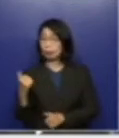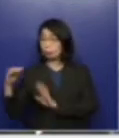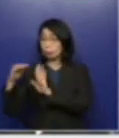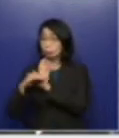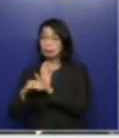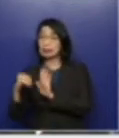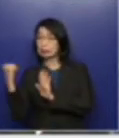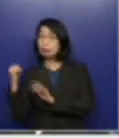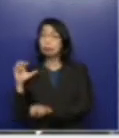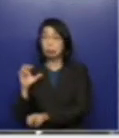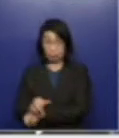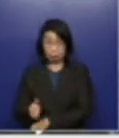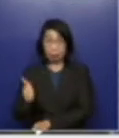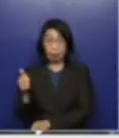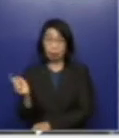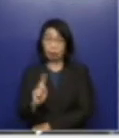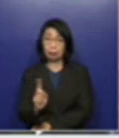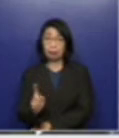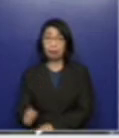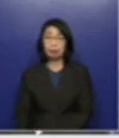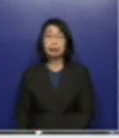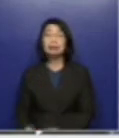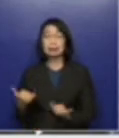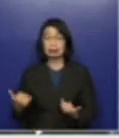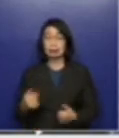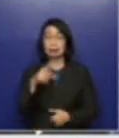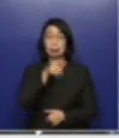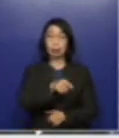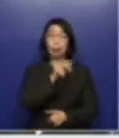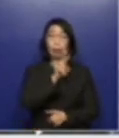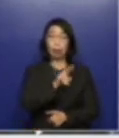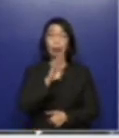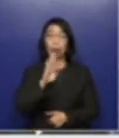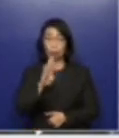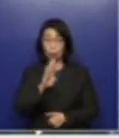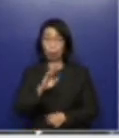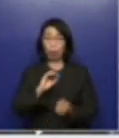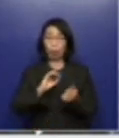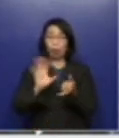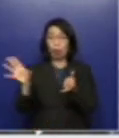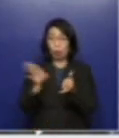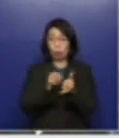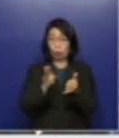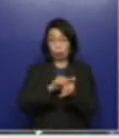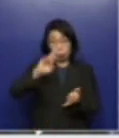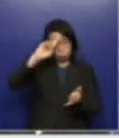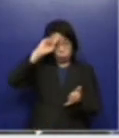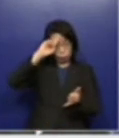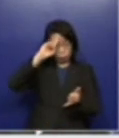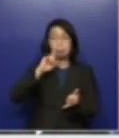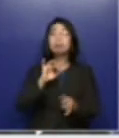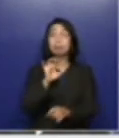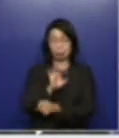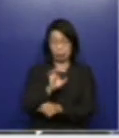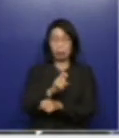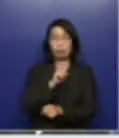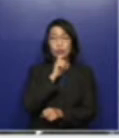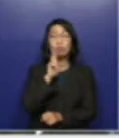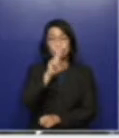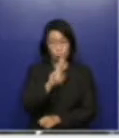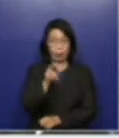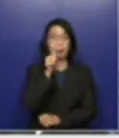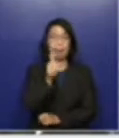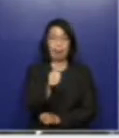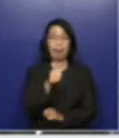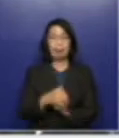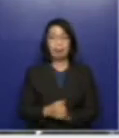มีครับพระราชบัญญัติว่าด้วยโรคติดต่อก็สามารถใช้ได้ท่านยังใช้อยู่ครับ